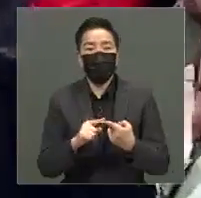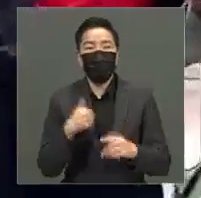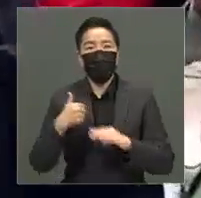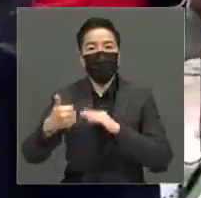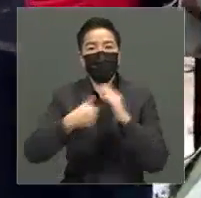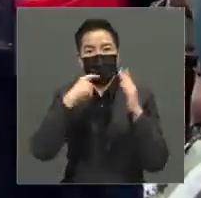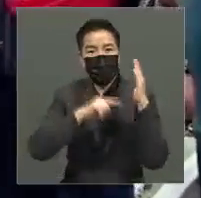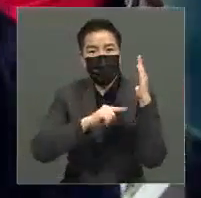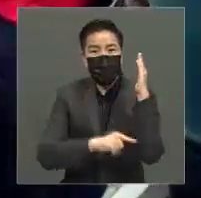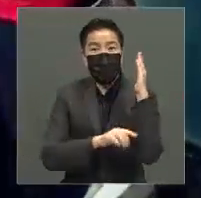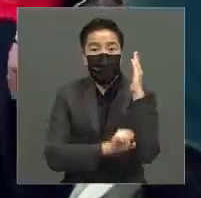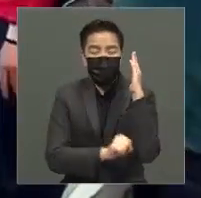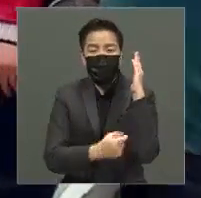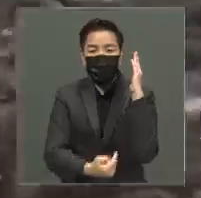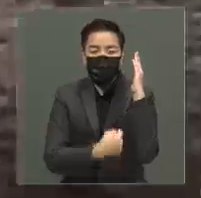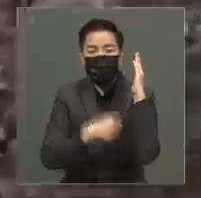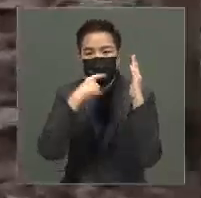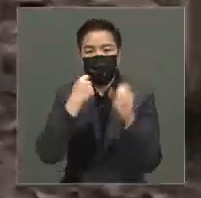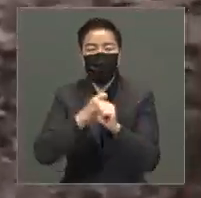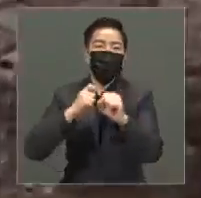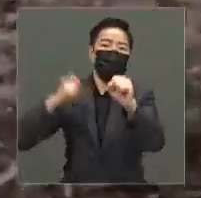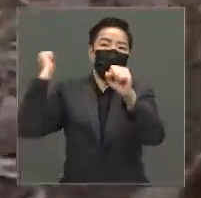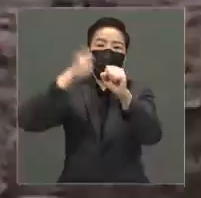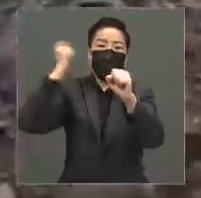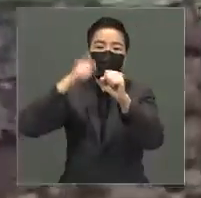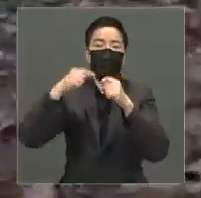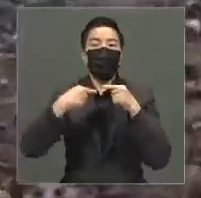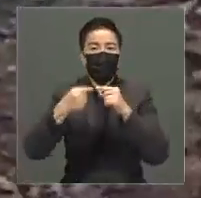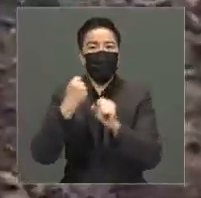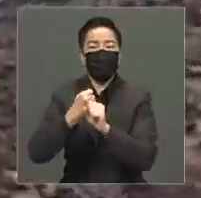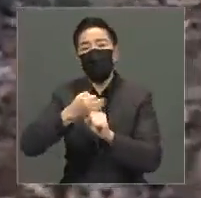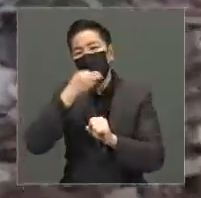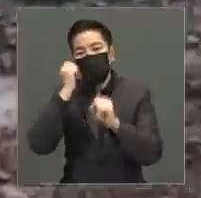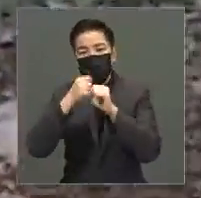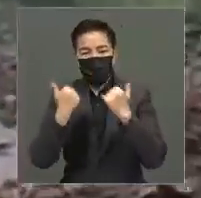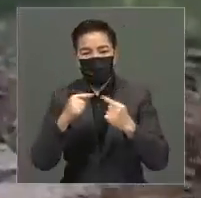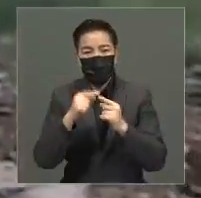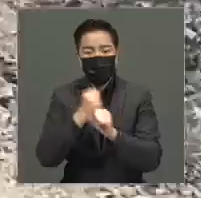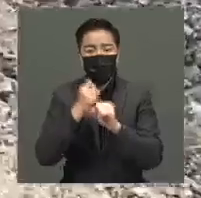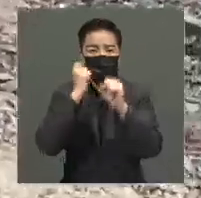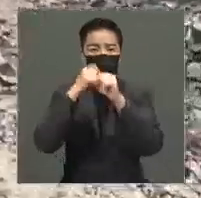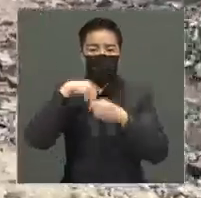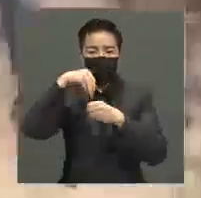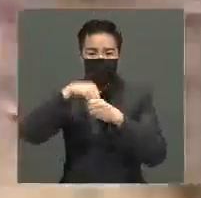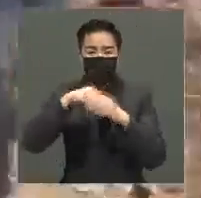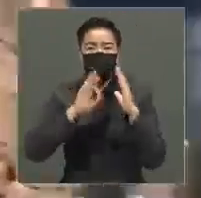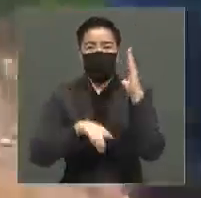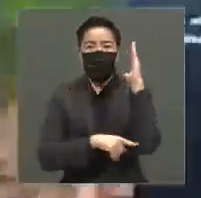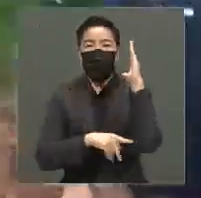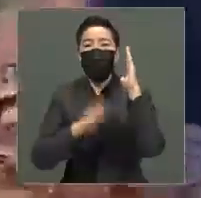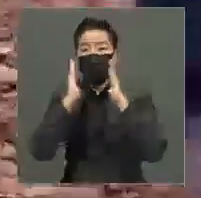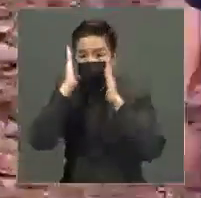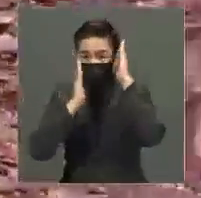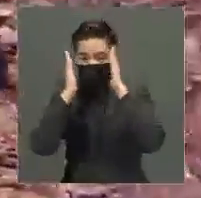เข้ามาเนี่ยหลบหนีเข้ามาเพื่อจะเป็นคนงานก่อสร้างต่อไปนะครับโดยตอนนี้เป็นคนงานก่อสร้างอยู่ที่รัฐปีนังที่มาเลเ